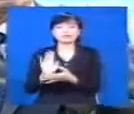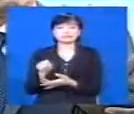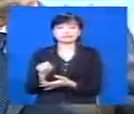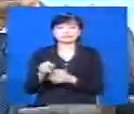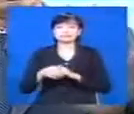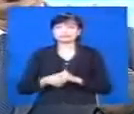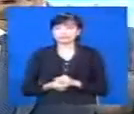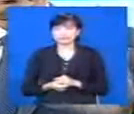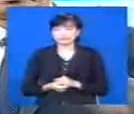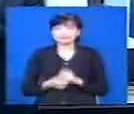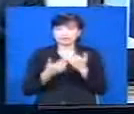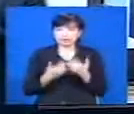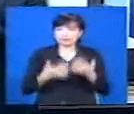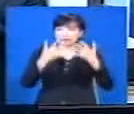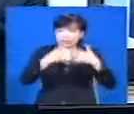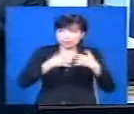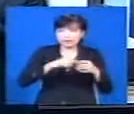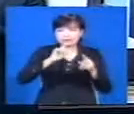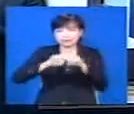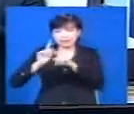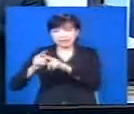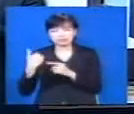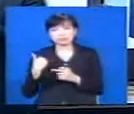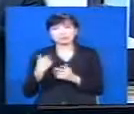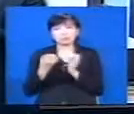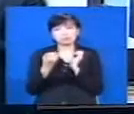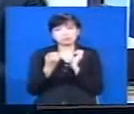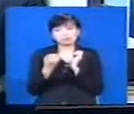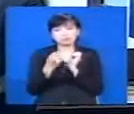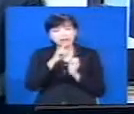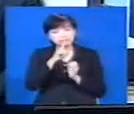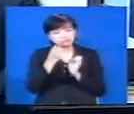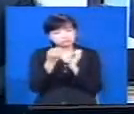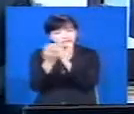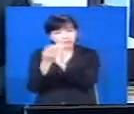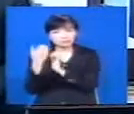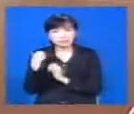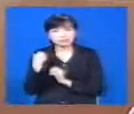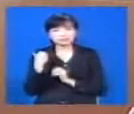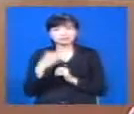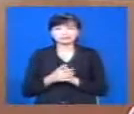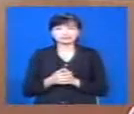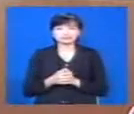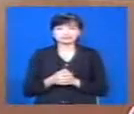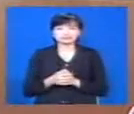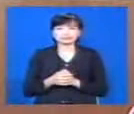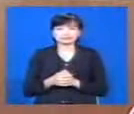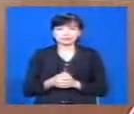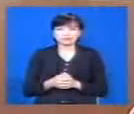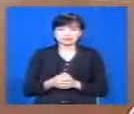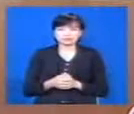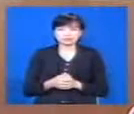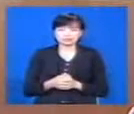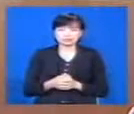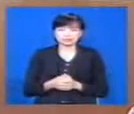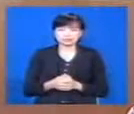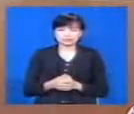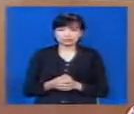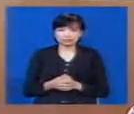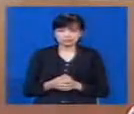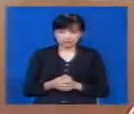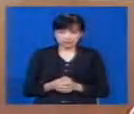เป็นโรงงานมีอุตสาหกรรมอะไรต่างเห็นว่าได้รับความเสียหายกันเยอะแค่ไหนครับ ครับ เรียนว่าถ้าเป็นนิคมเนี่ยเรามีอยู่แห่งเดียวคือ